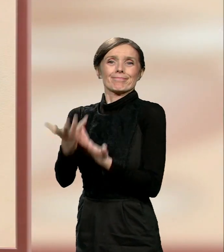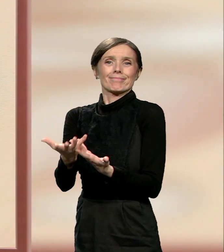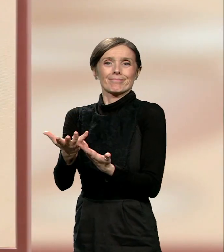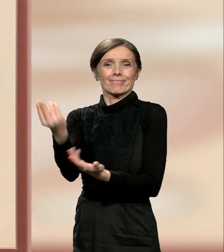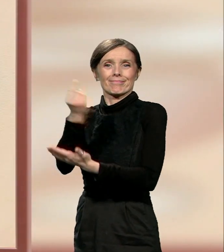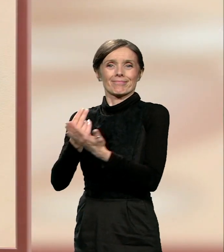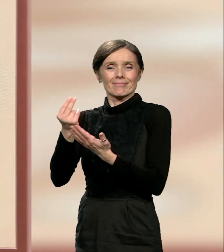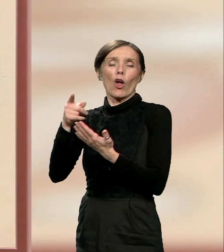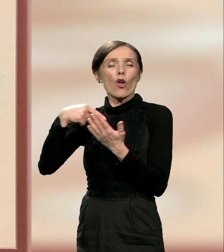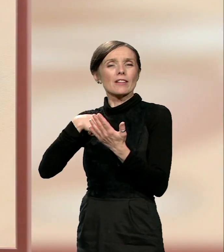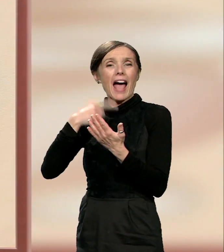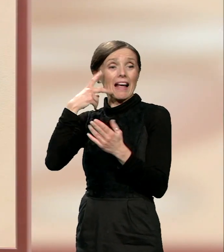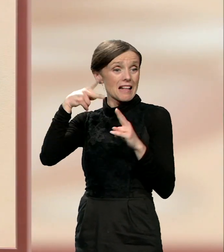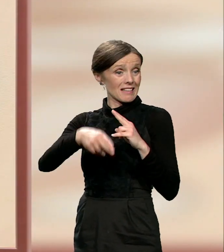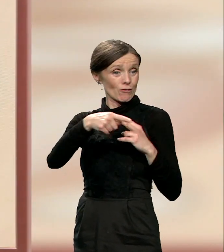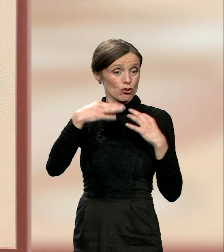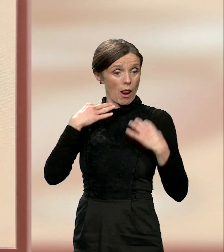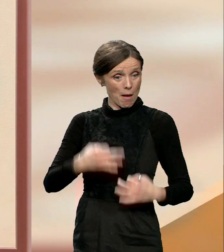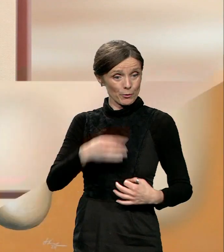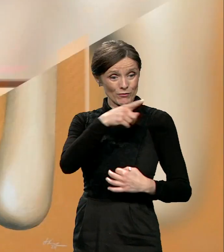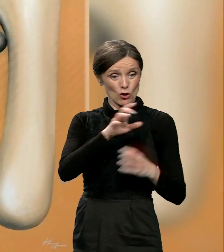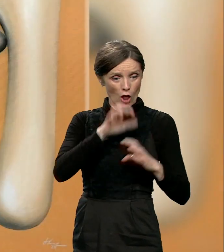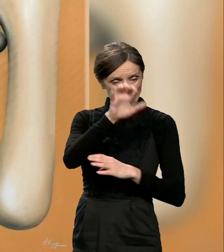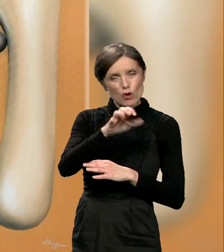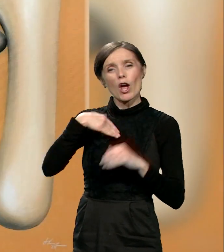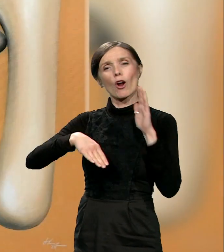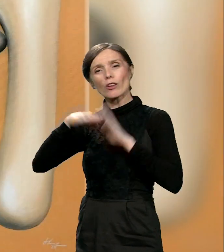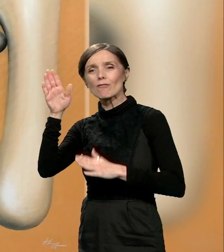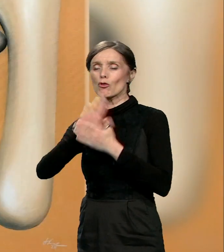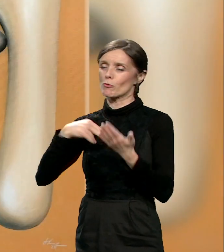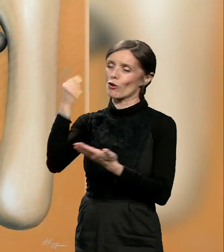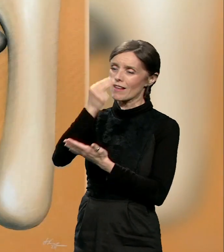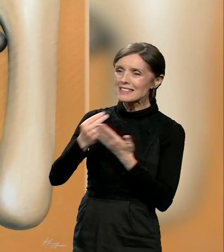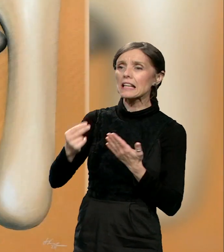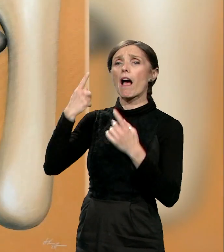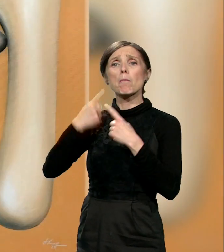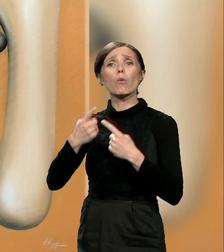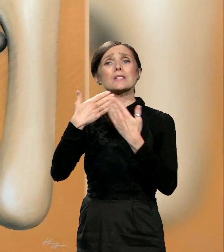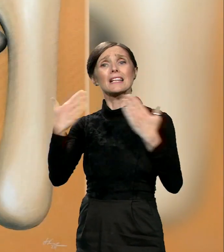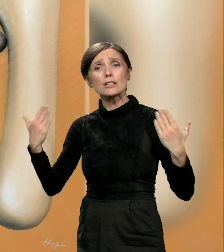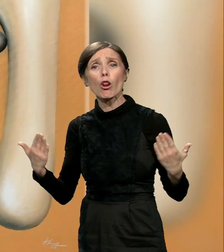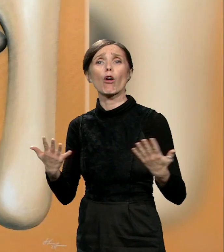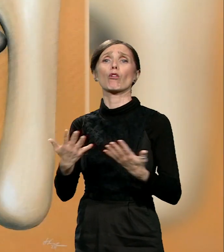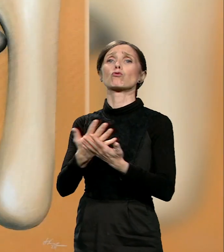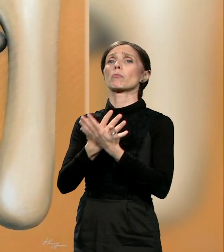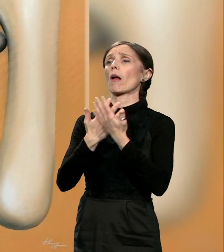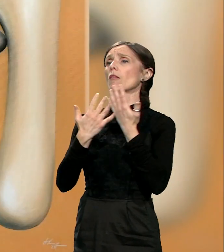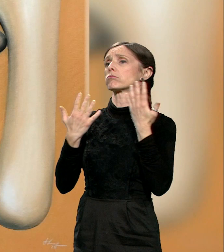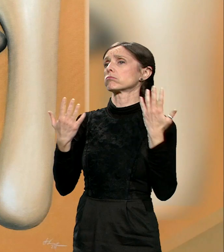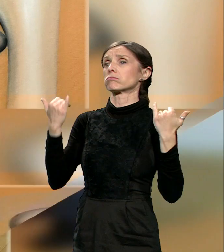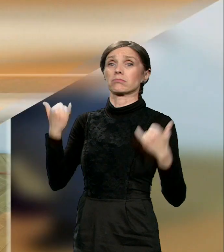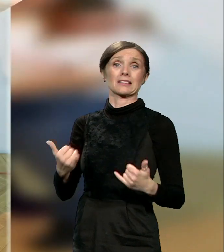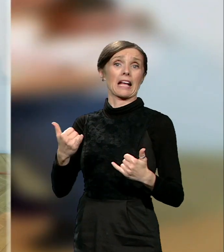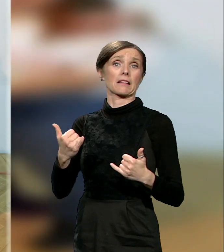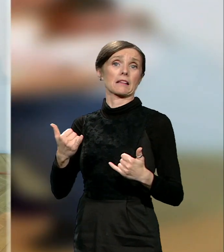se tad malo više posvetila i izlaganju svojih radova. I eto, sad sam i u